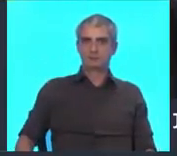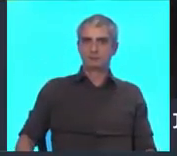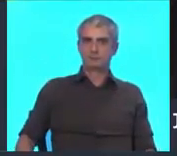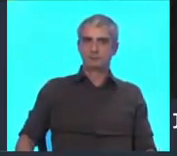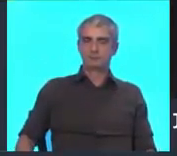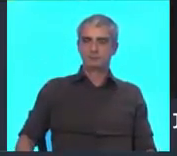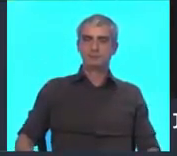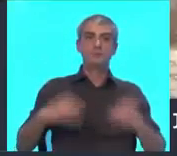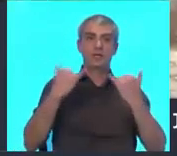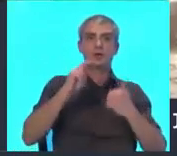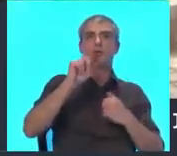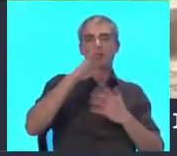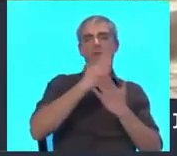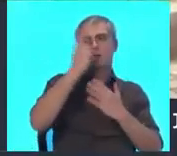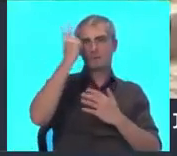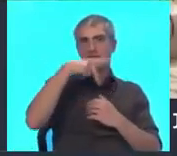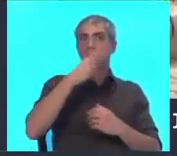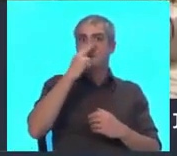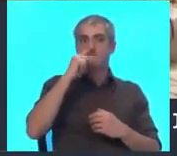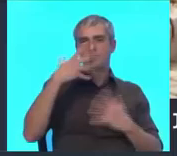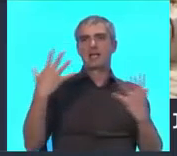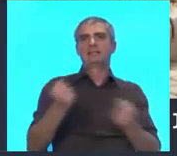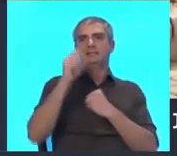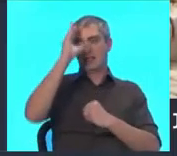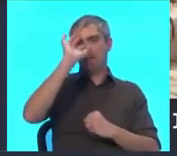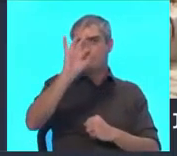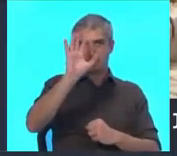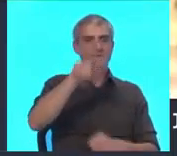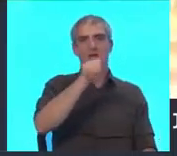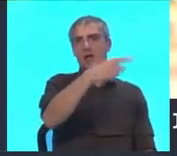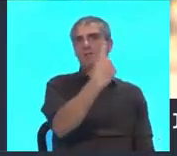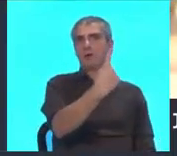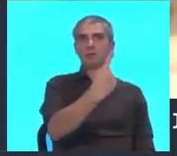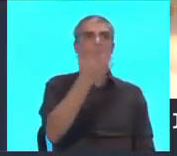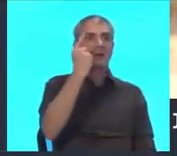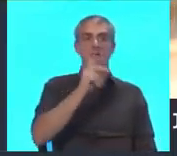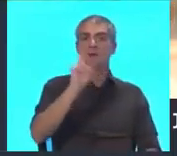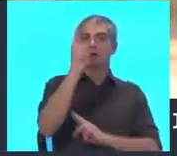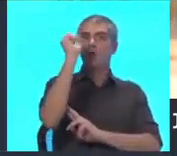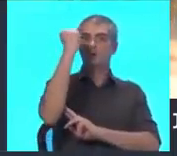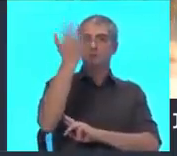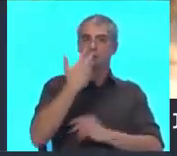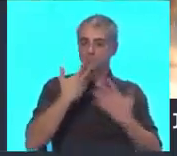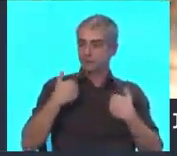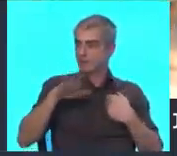היום נוי כבר מבינה שהפנימיה הצילה אותו, וגם אותה. הייתה עופרה לי, העובדת הייתה מספרת את דברים על הילד, שאני אומרת לה, הייתה אומרת לי, מחשפה, איזה